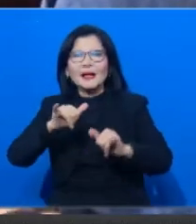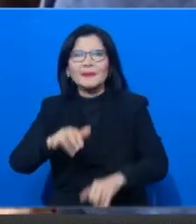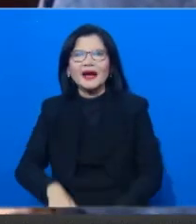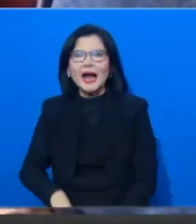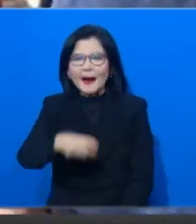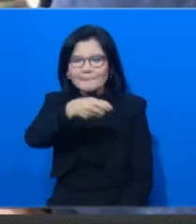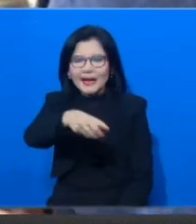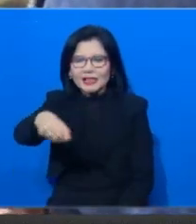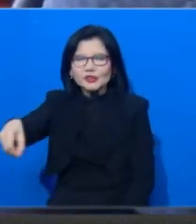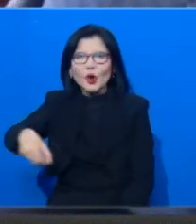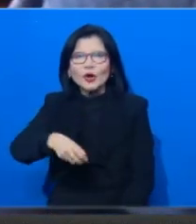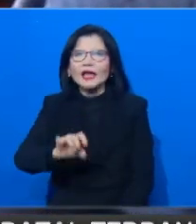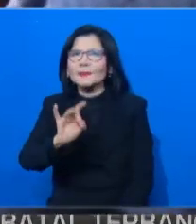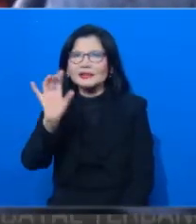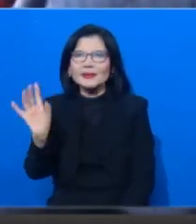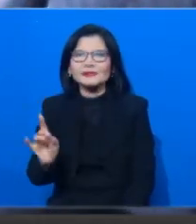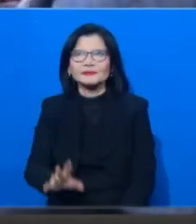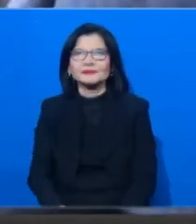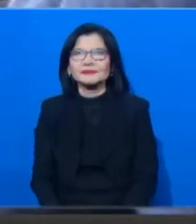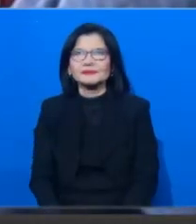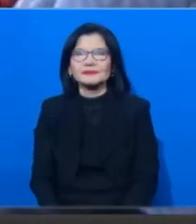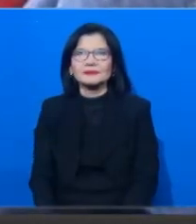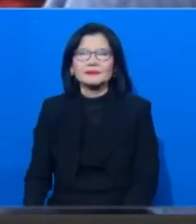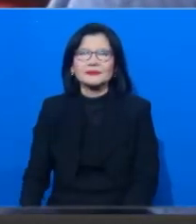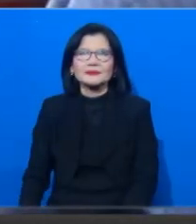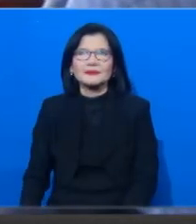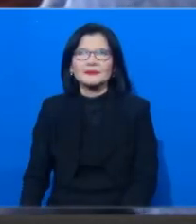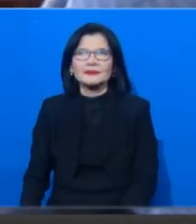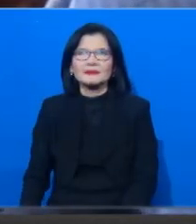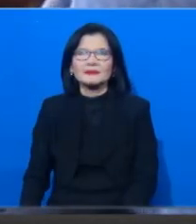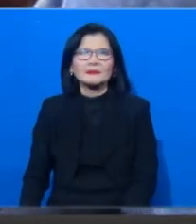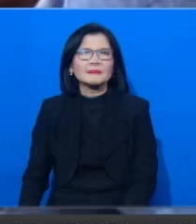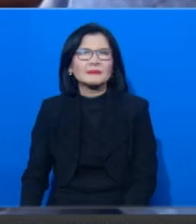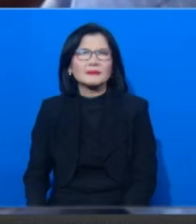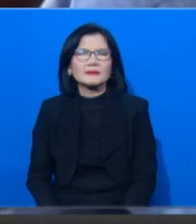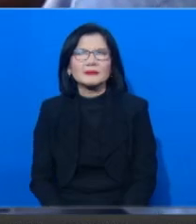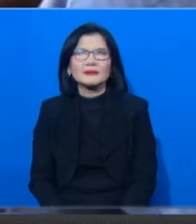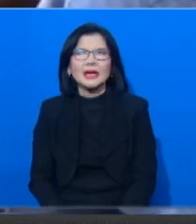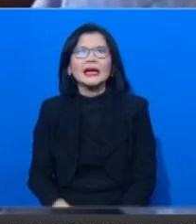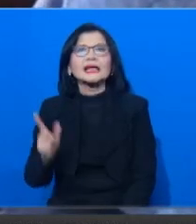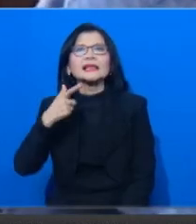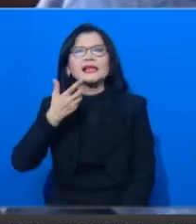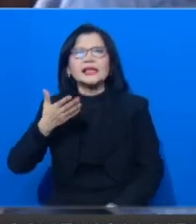congklak, main Sunda Manda. Karena kalau tempat kita harus ke rumah.